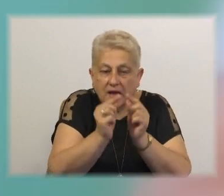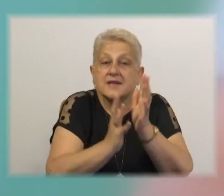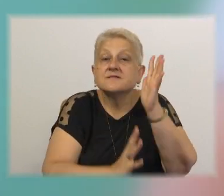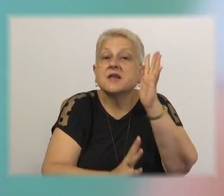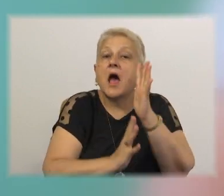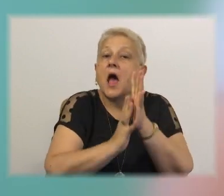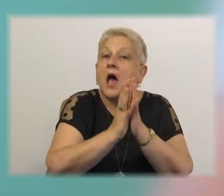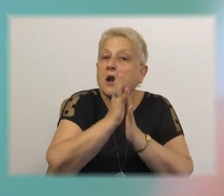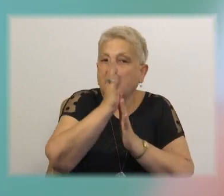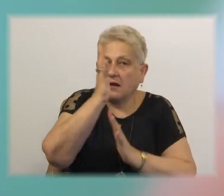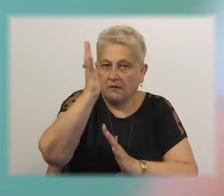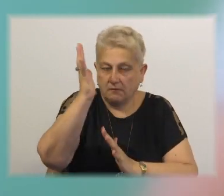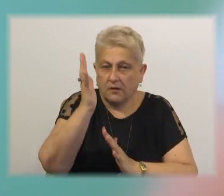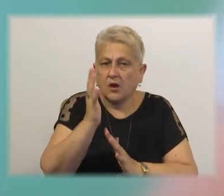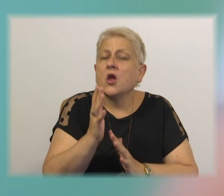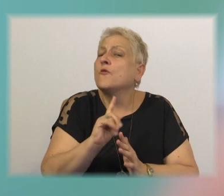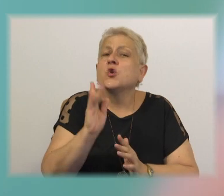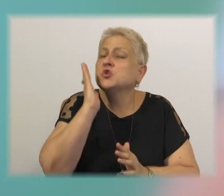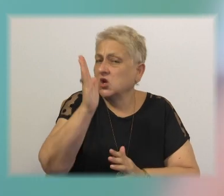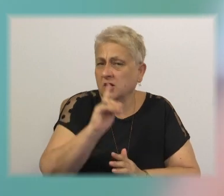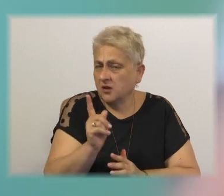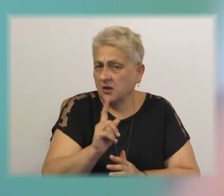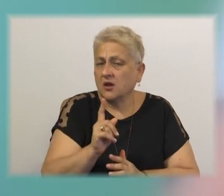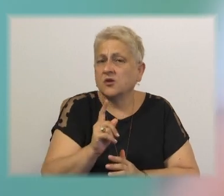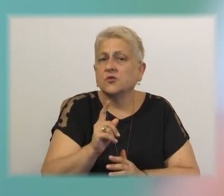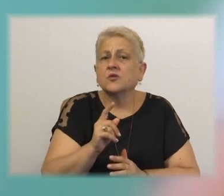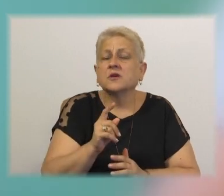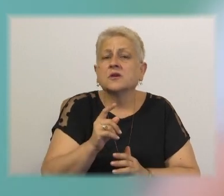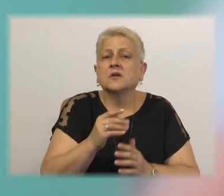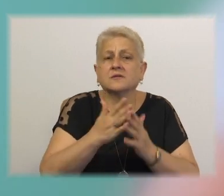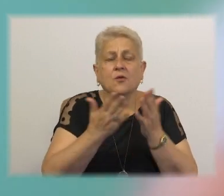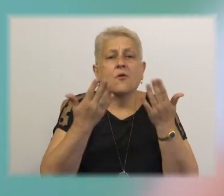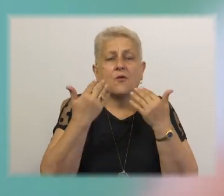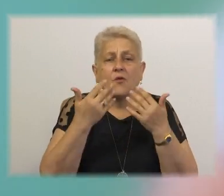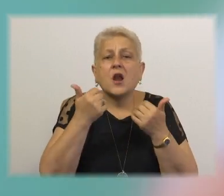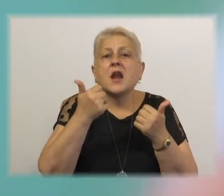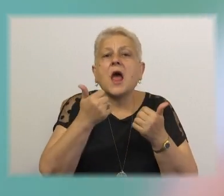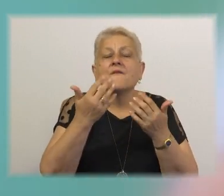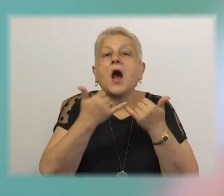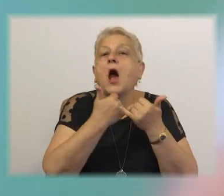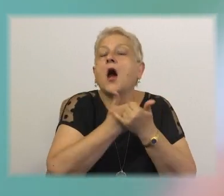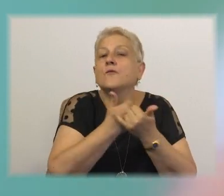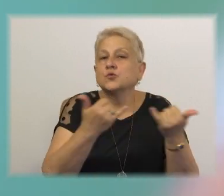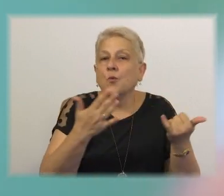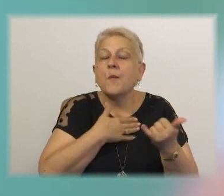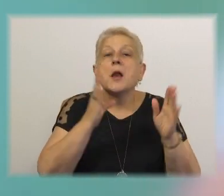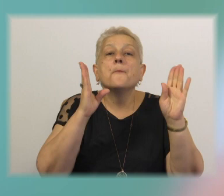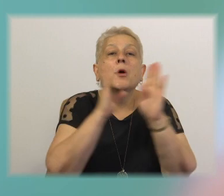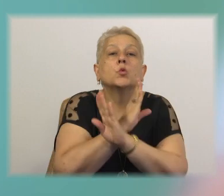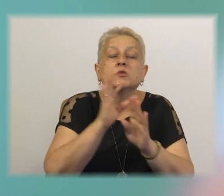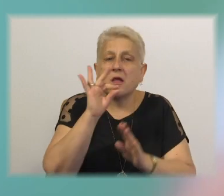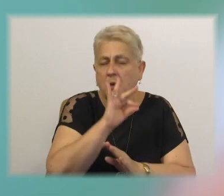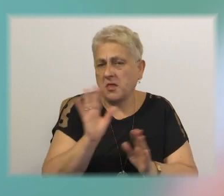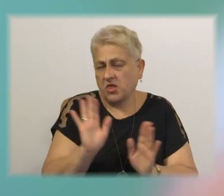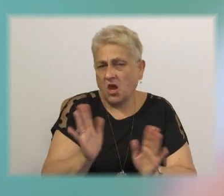ծառեր։ Որ ինչ լինեն, մի։ Որ լավություն անեմ, որ լավություն անեմ մեր բնության համար, թե